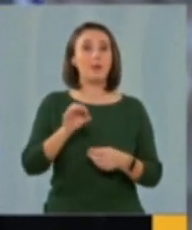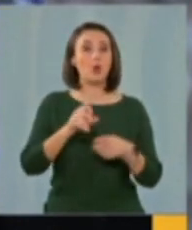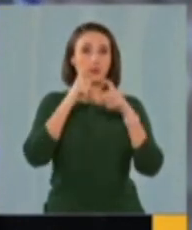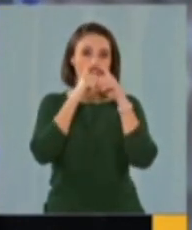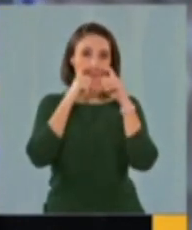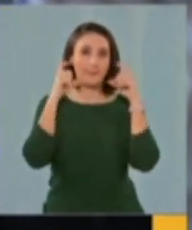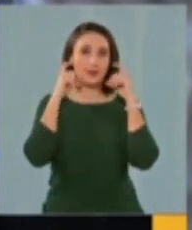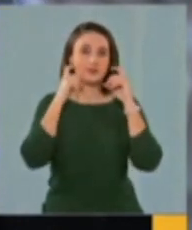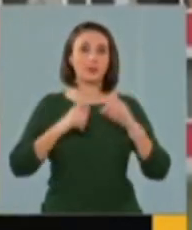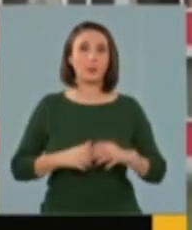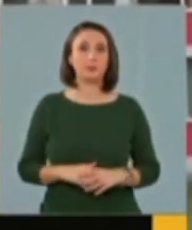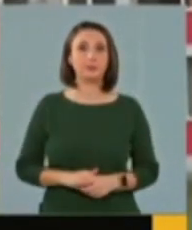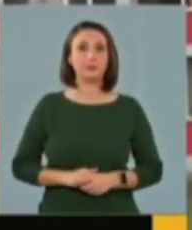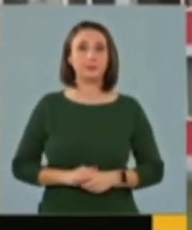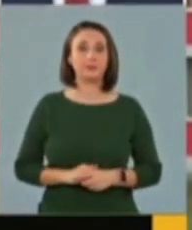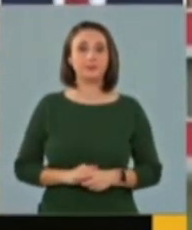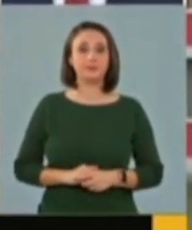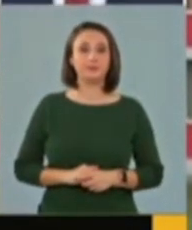măști.